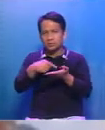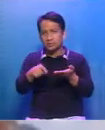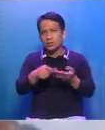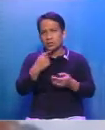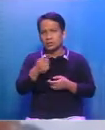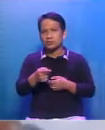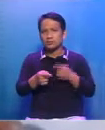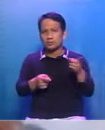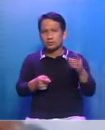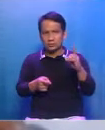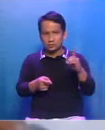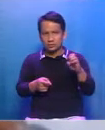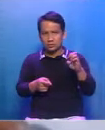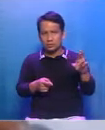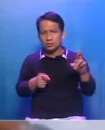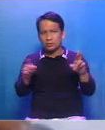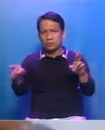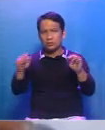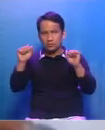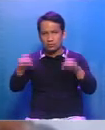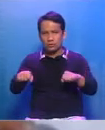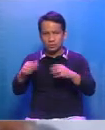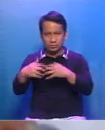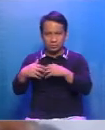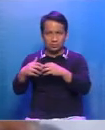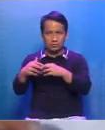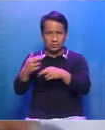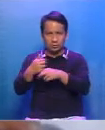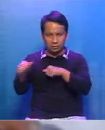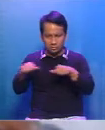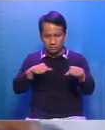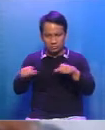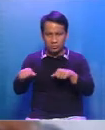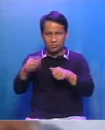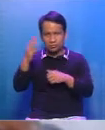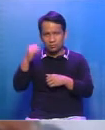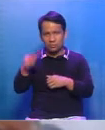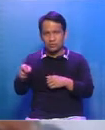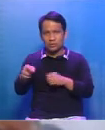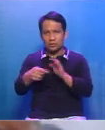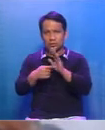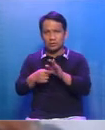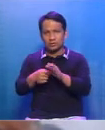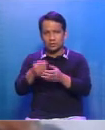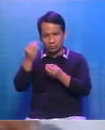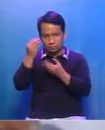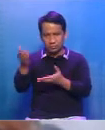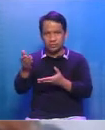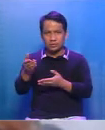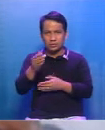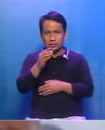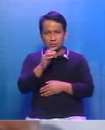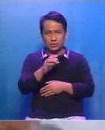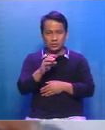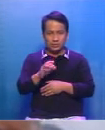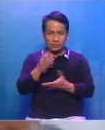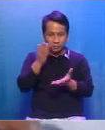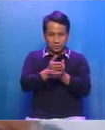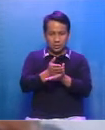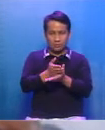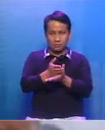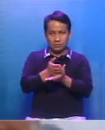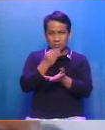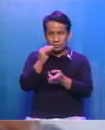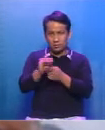naman ang DNR na wala dapat reclamation activity sa lugar at agad itong magpapatupad ng cease and desist order